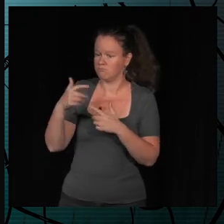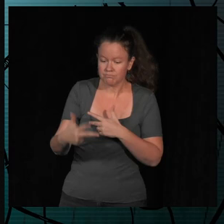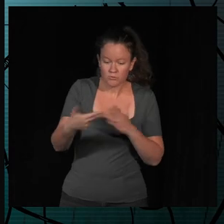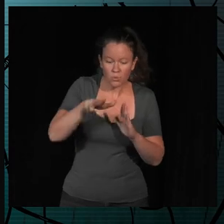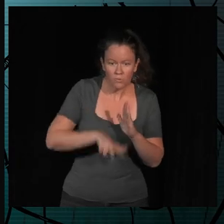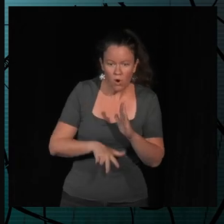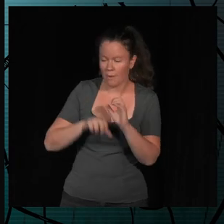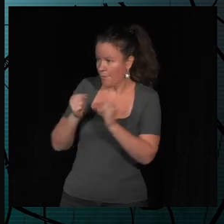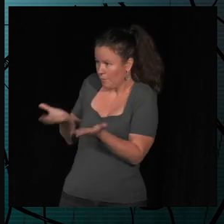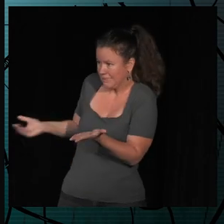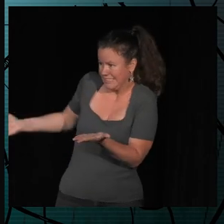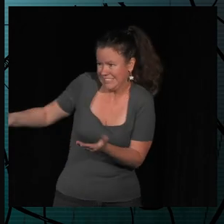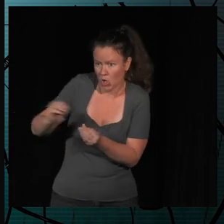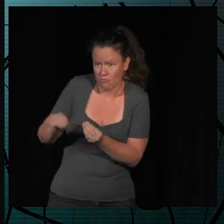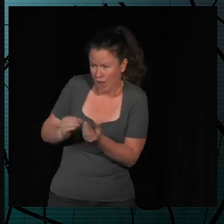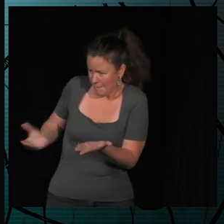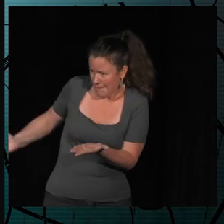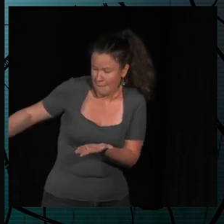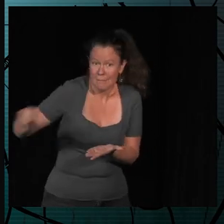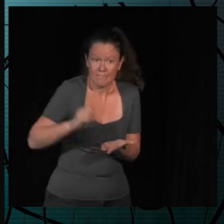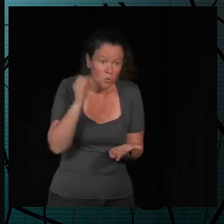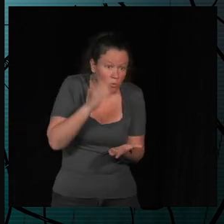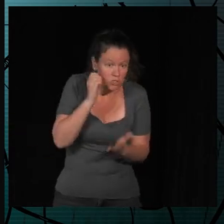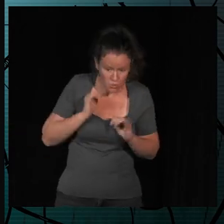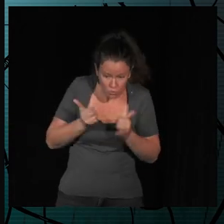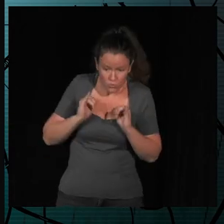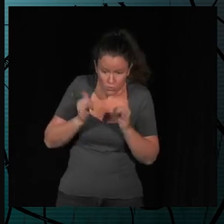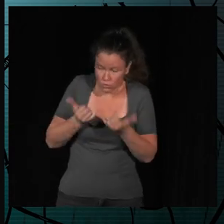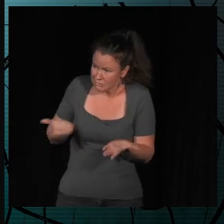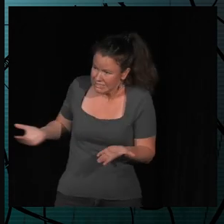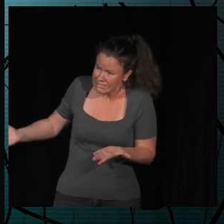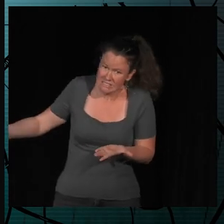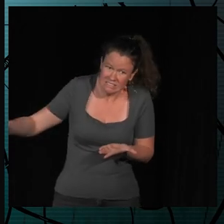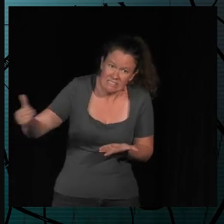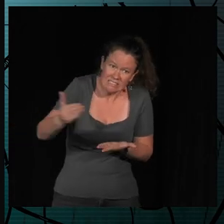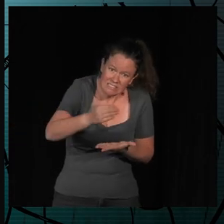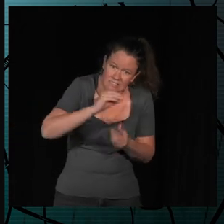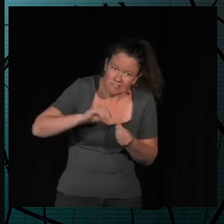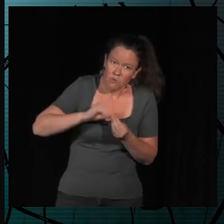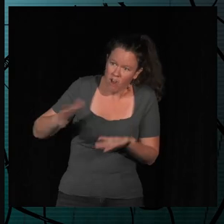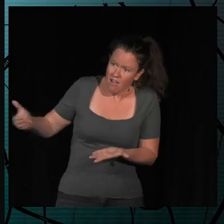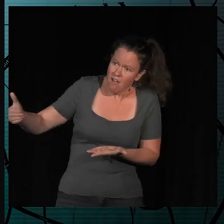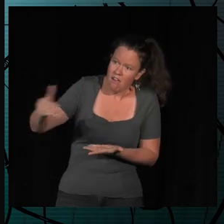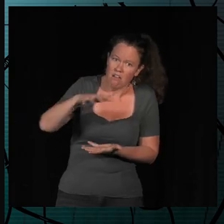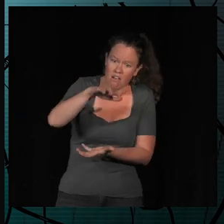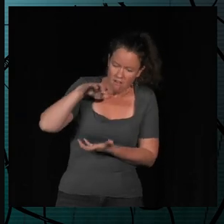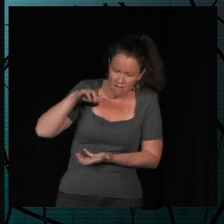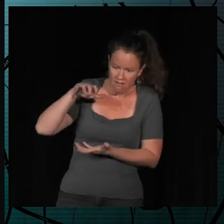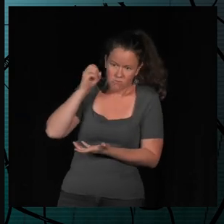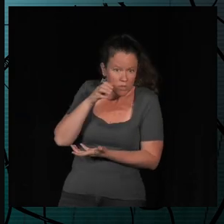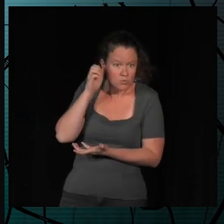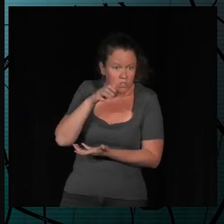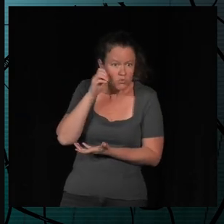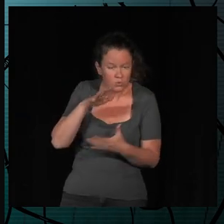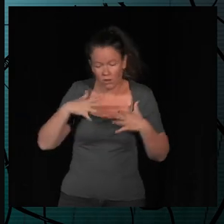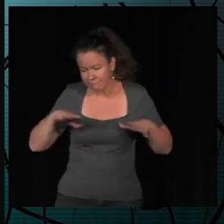beaucoup oup beaucoup beaucoup beaucoup on va finir par avoir tous les objets et les les les les les les les